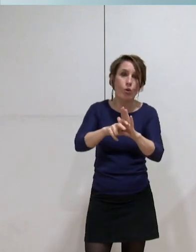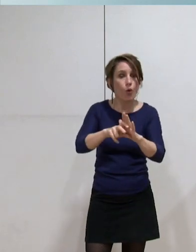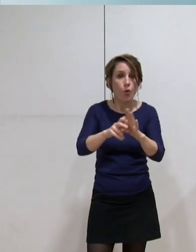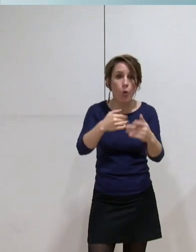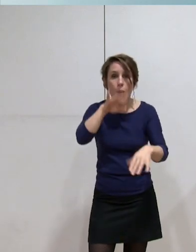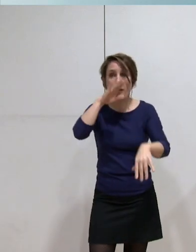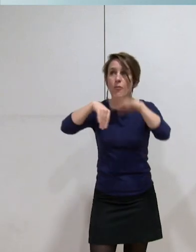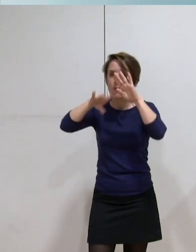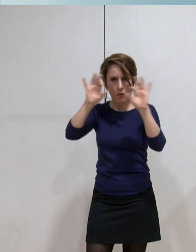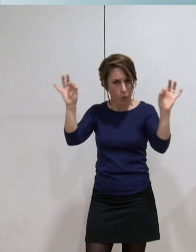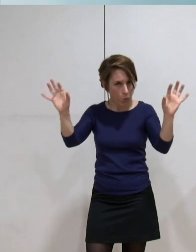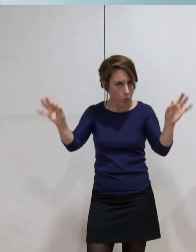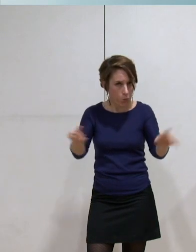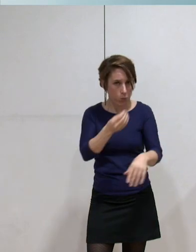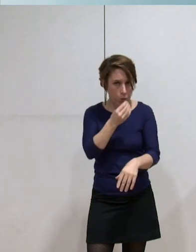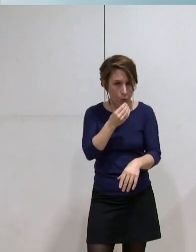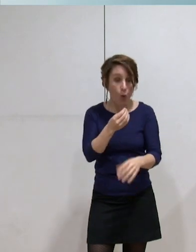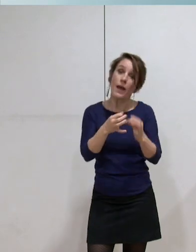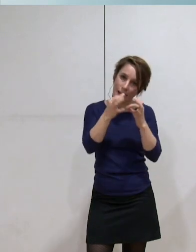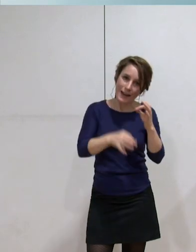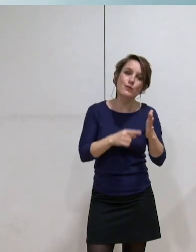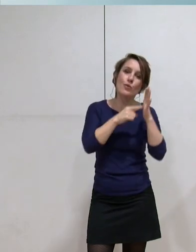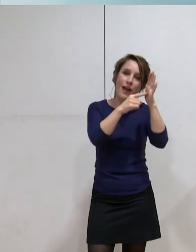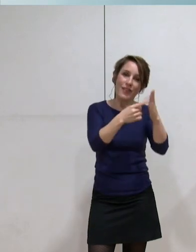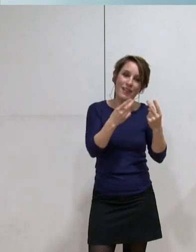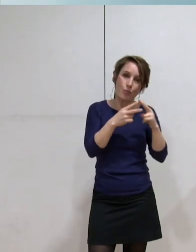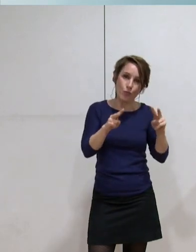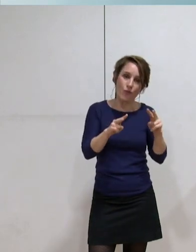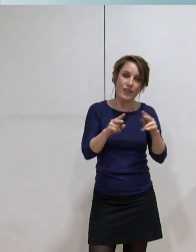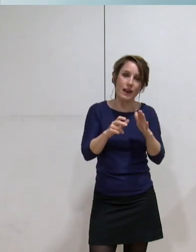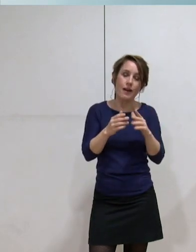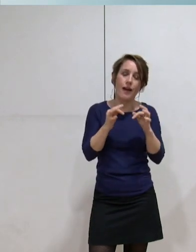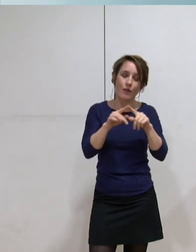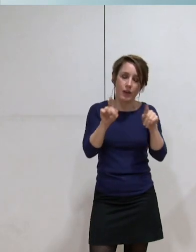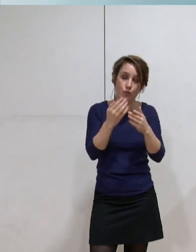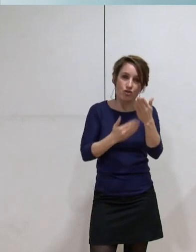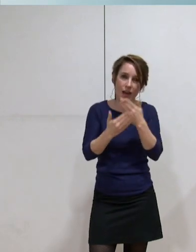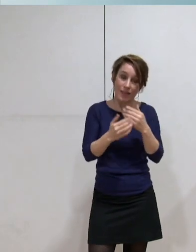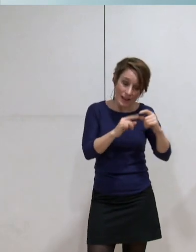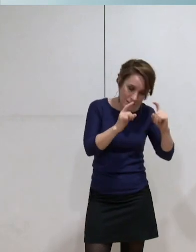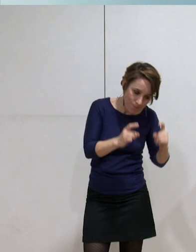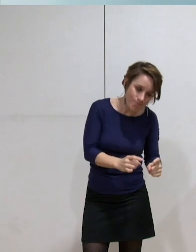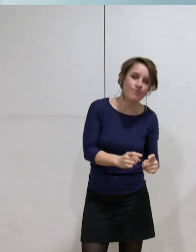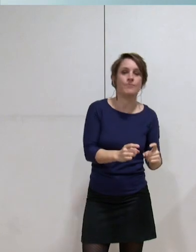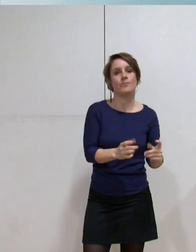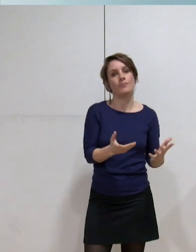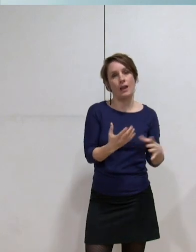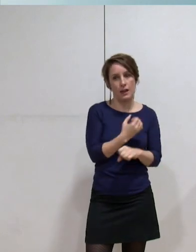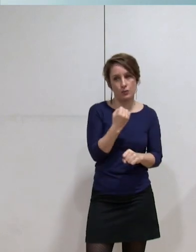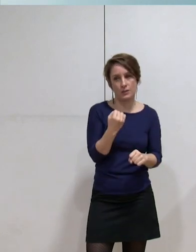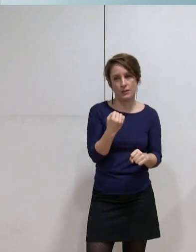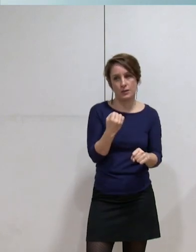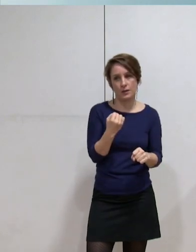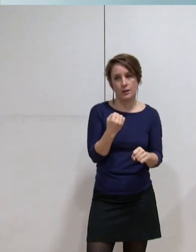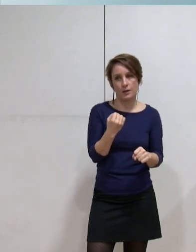et en allégeant fortement la dette de la ville sur ses budgets annexes et en l'allégeant de façon non pas de